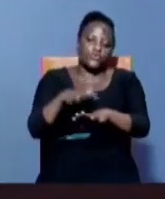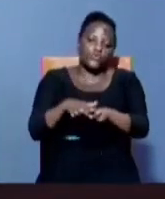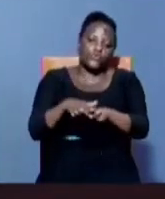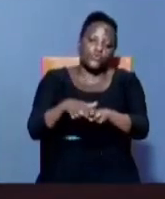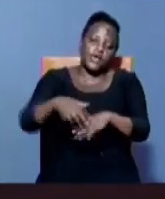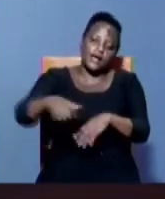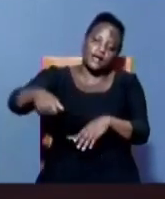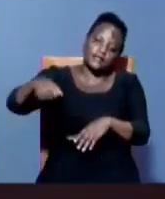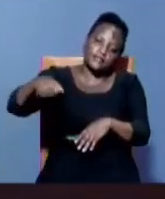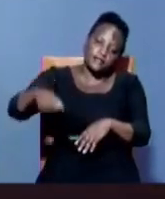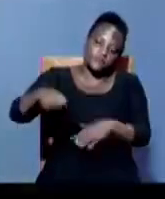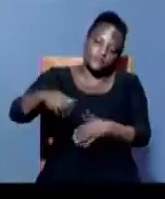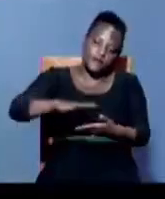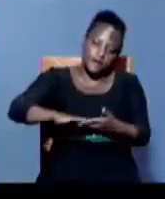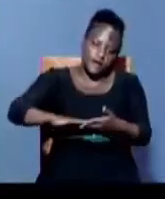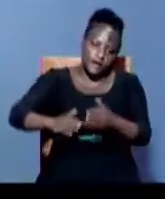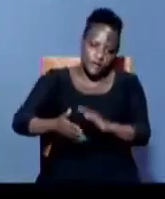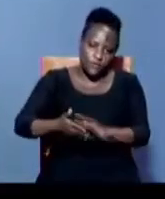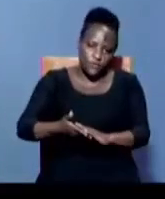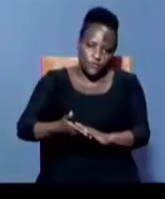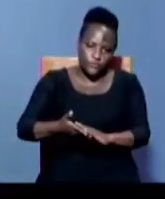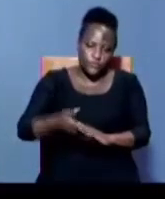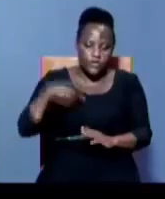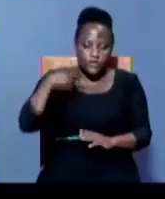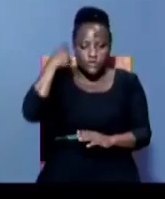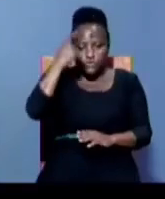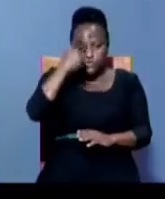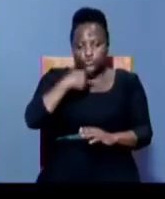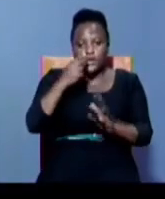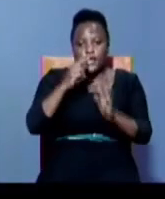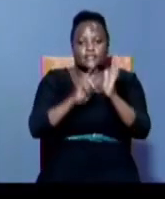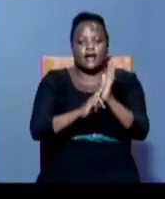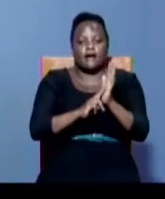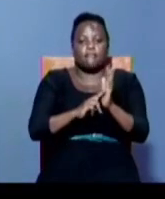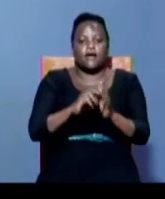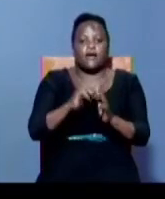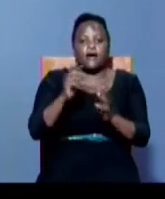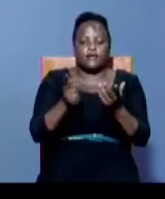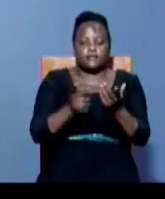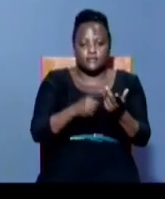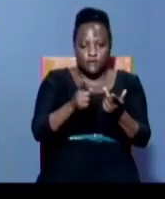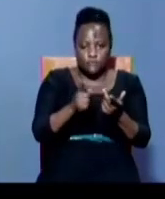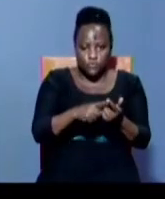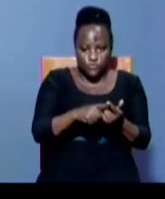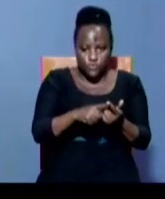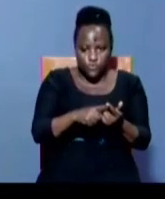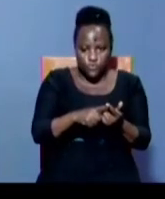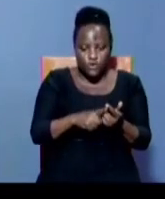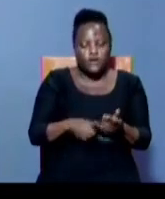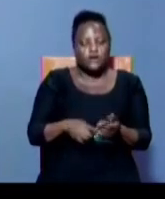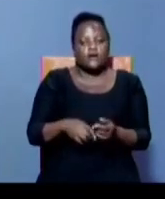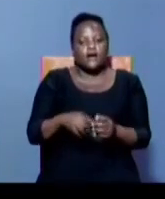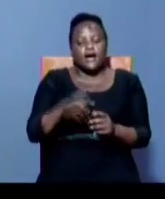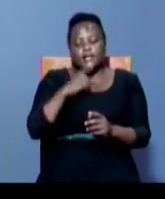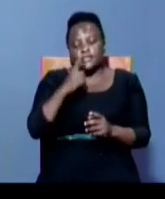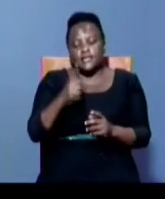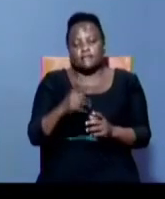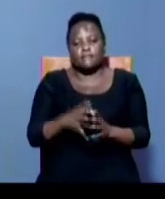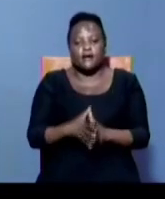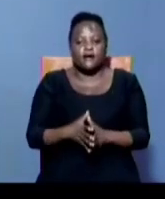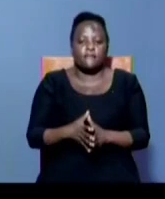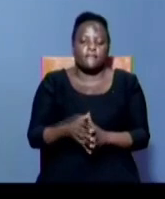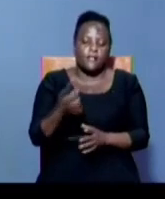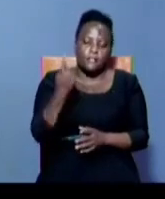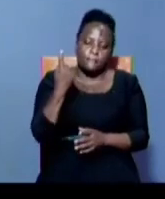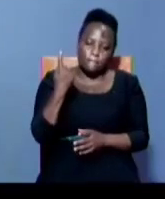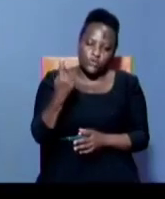agano? Ukisoma Hesabu 7 mstari wa 89 na ukisoma Samueli ya 2 sura ya 6 mstari wa 2, kuna haya yafuatayo. Moja,